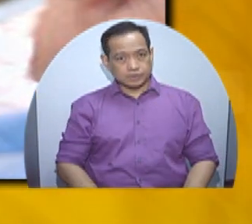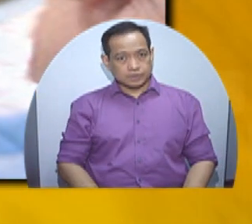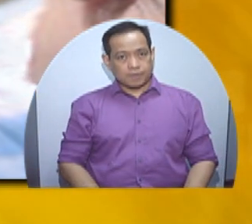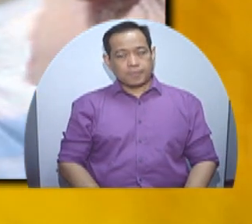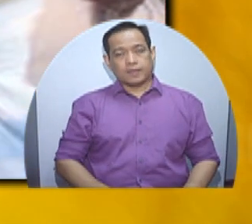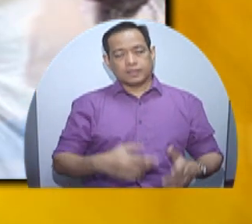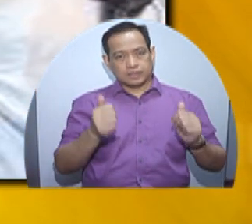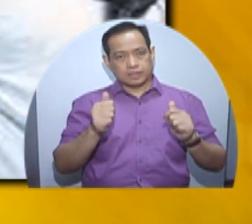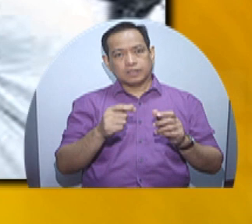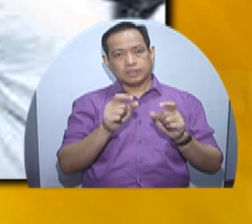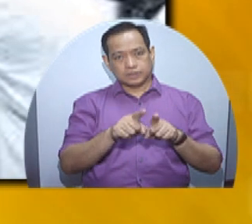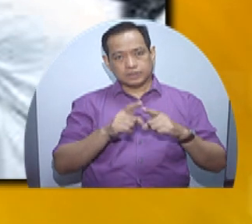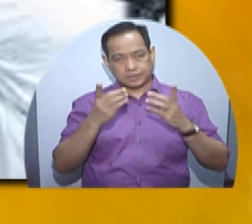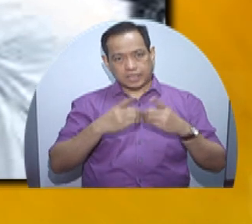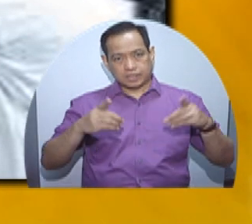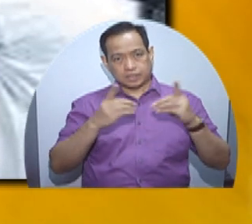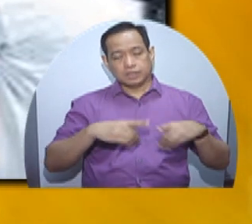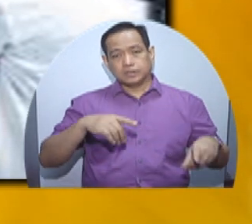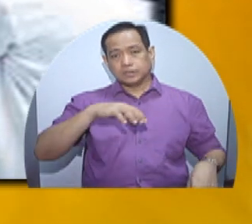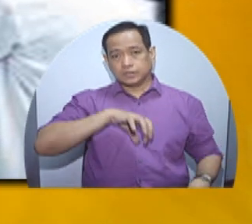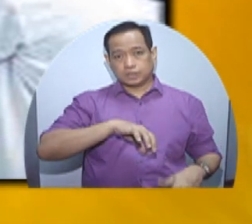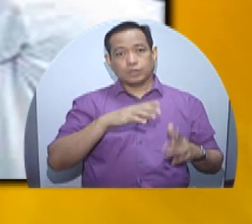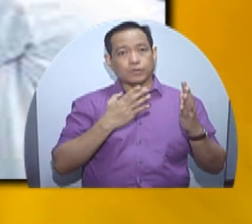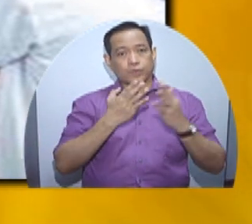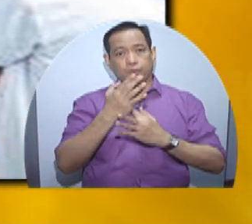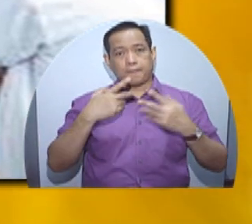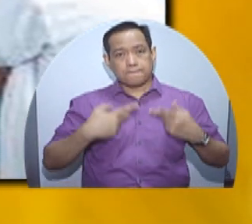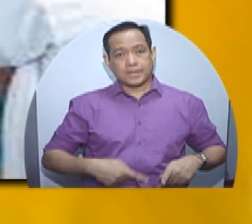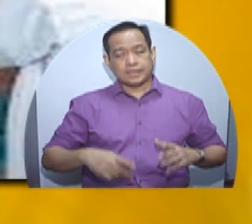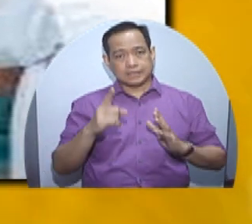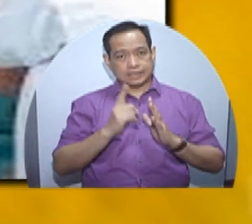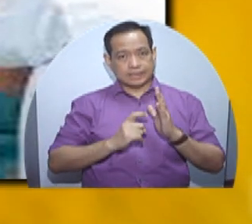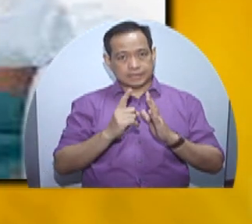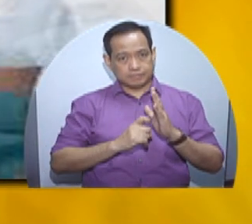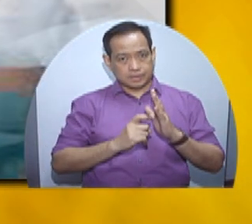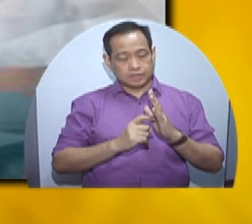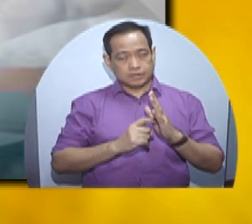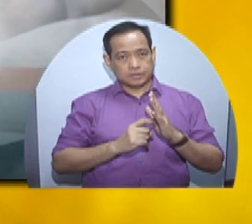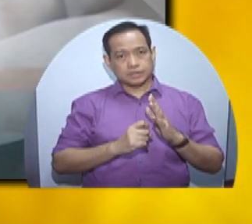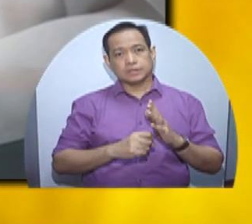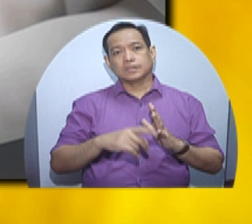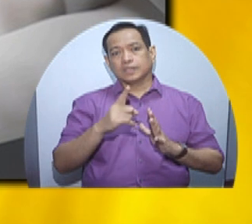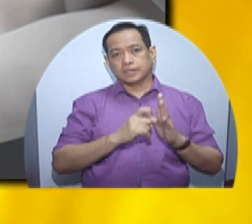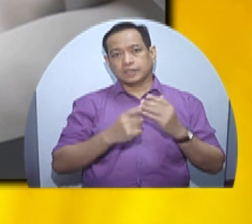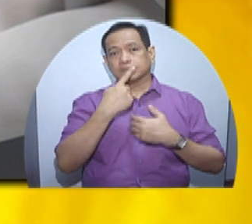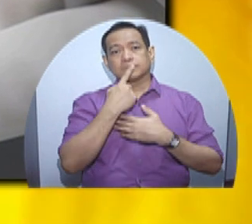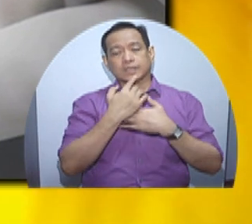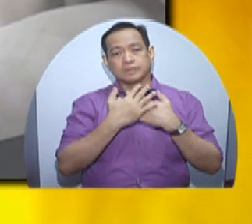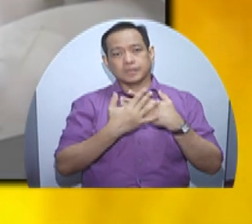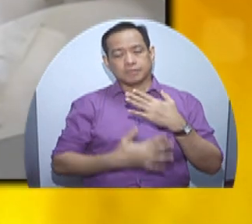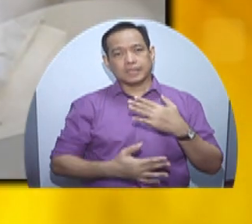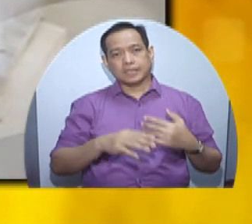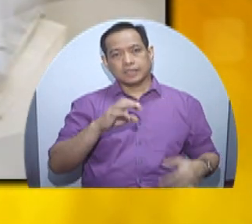ng stroke. Maaari din ma-diagnose ang stroke sa pamamagitan ng physical examination. Pagsusuri